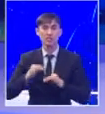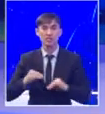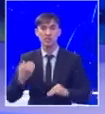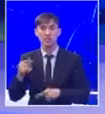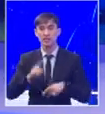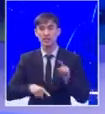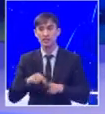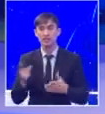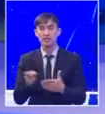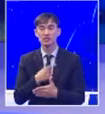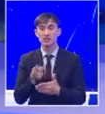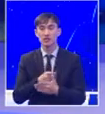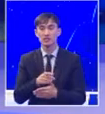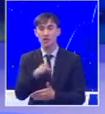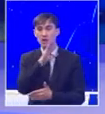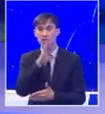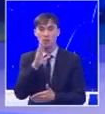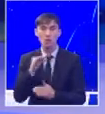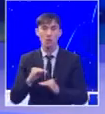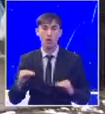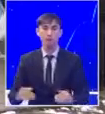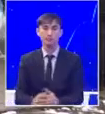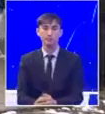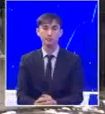родителей. Он называется «Анамин Бала».